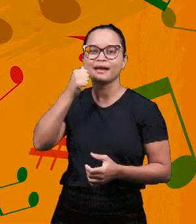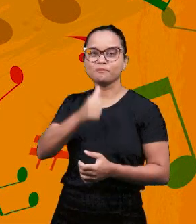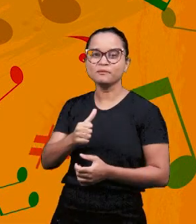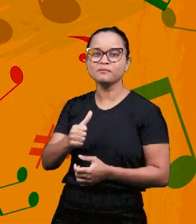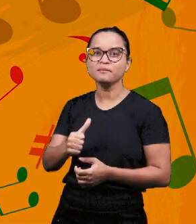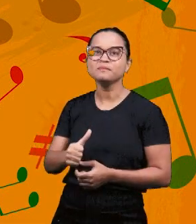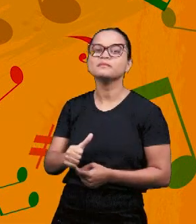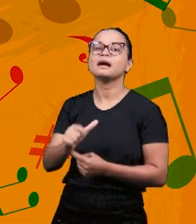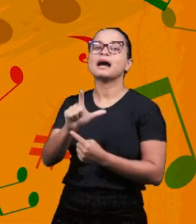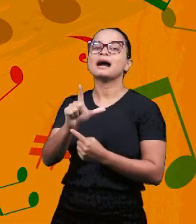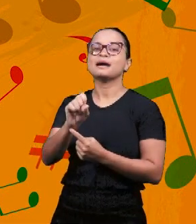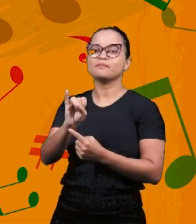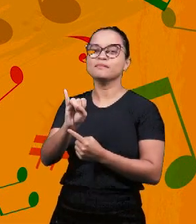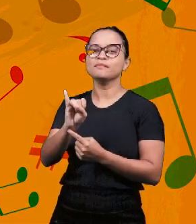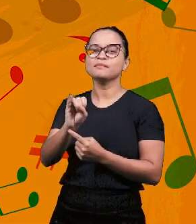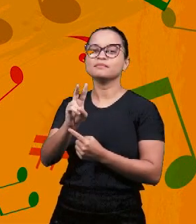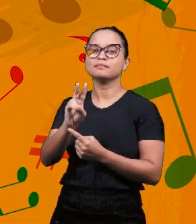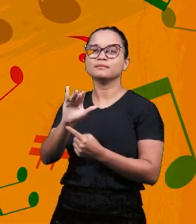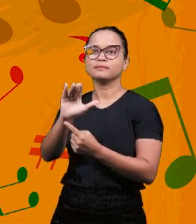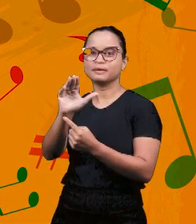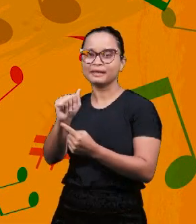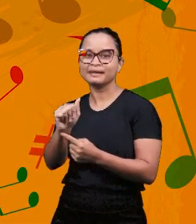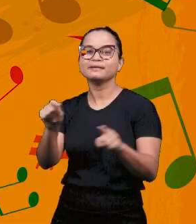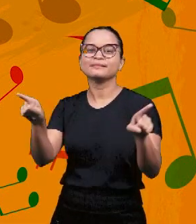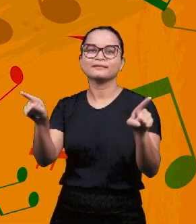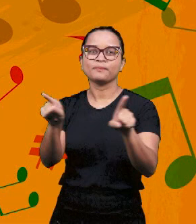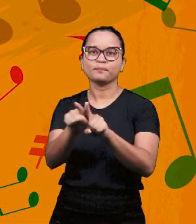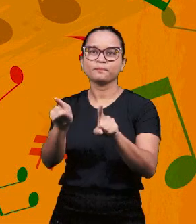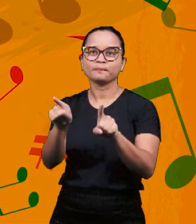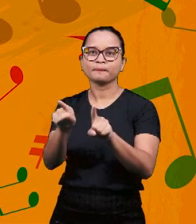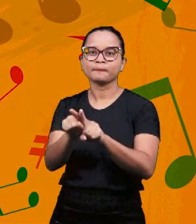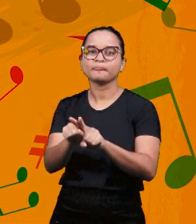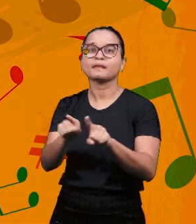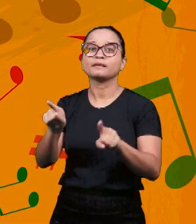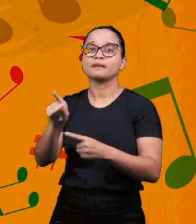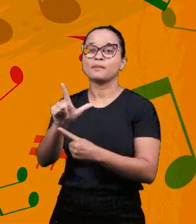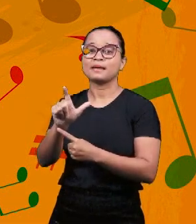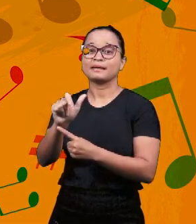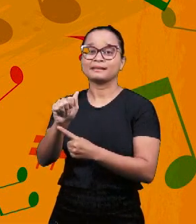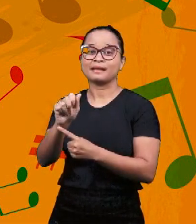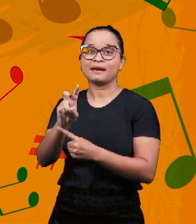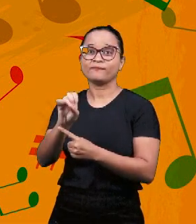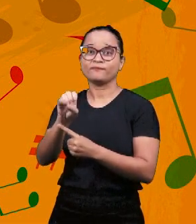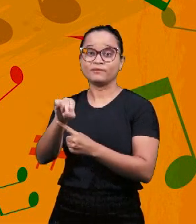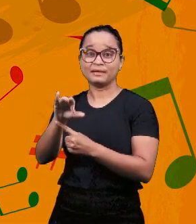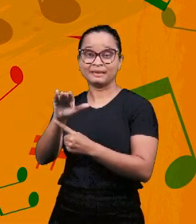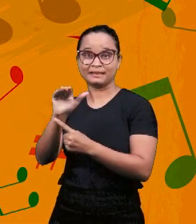sœurs Lavínia et Lívia de Viana, Espírito Santo.